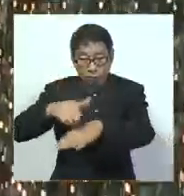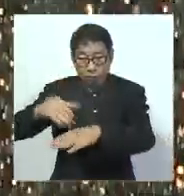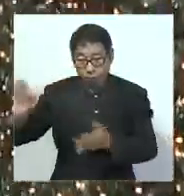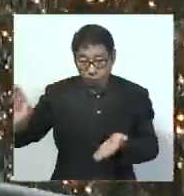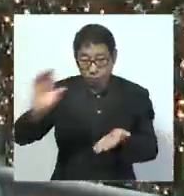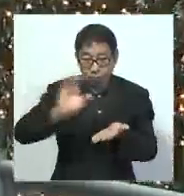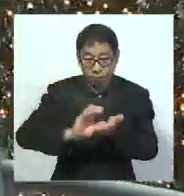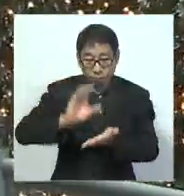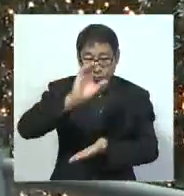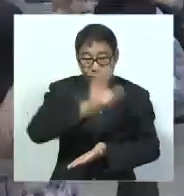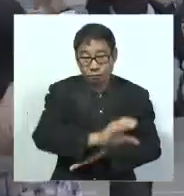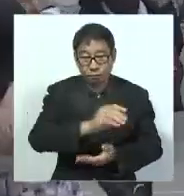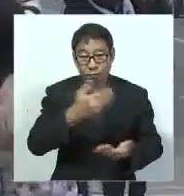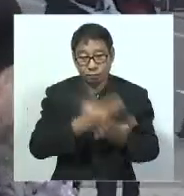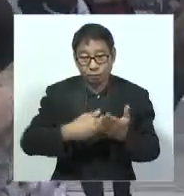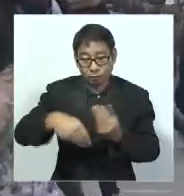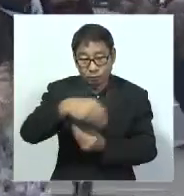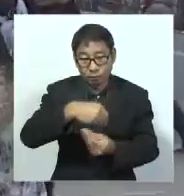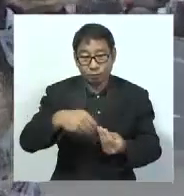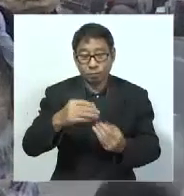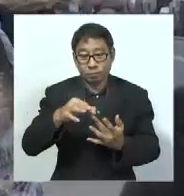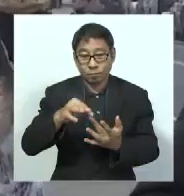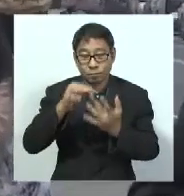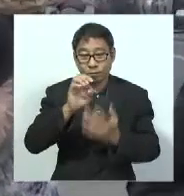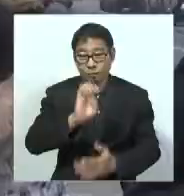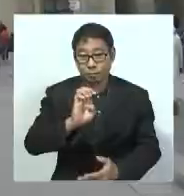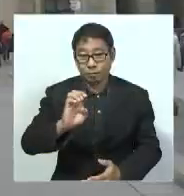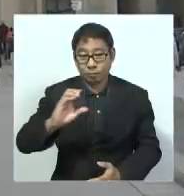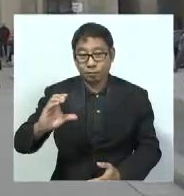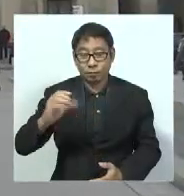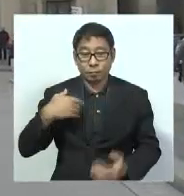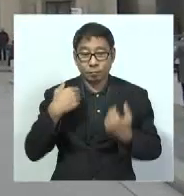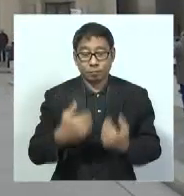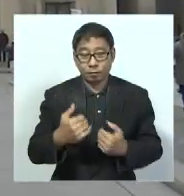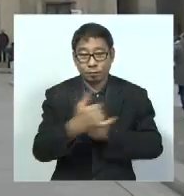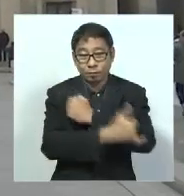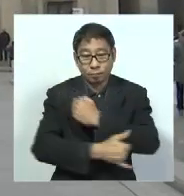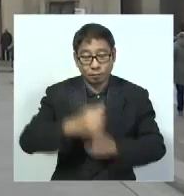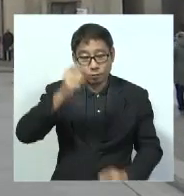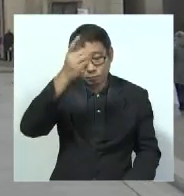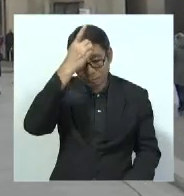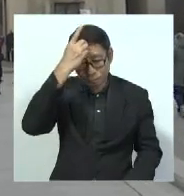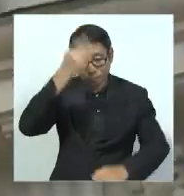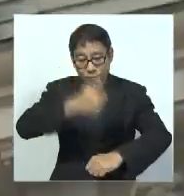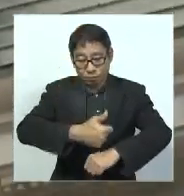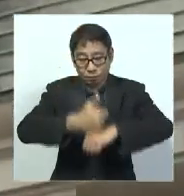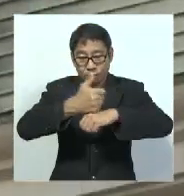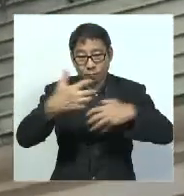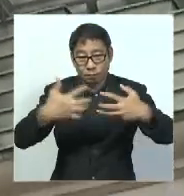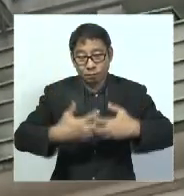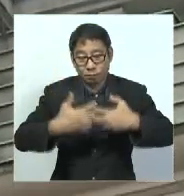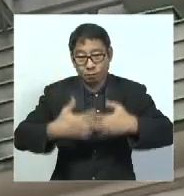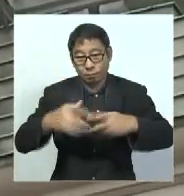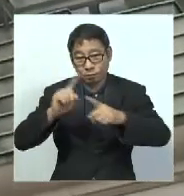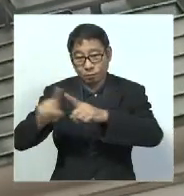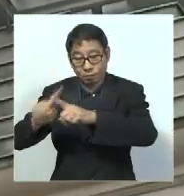าลงทุนในพื้นที่เขตเศรษฐกิจพิเศษภาคตะวันออกหรือว่า EEC นะคะเพราะว่าประเทศเยอรมนีนั้นเป็นผู้นำในอุตสาหกรรมหล